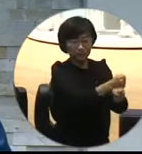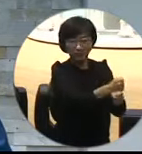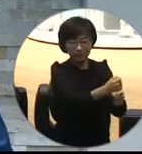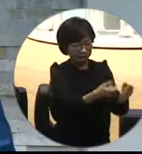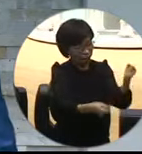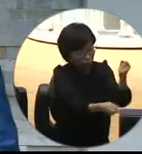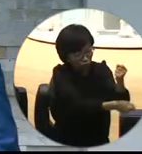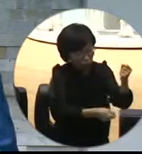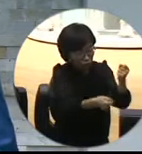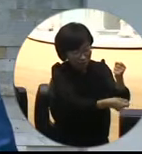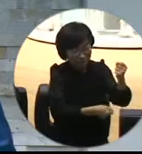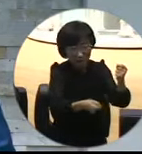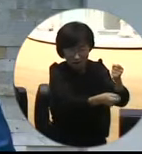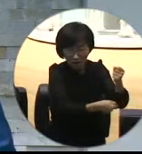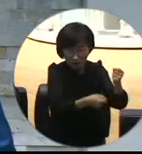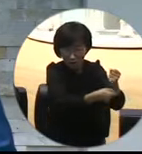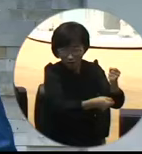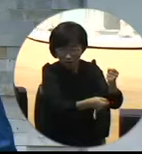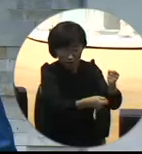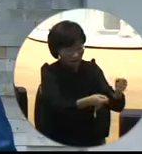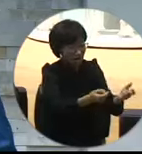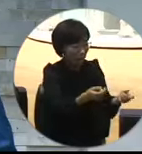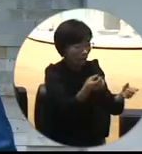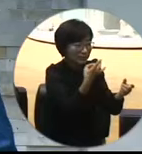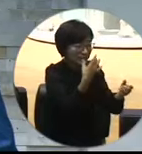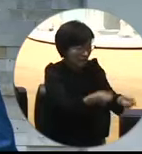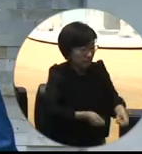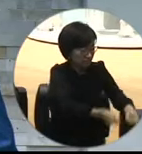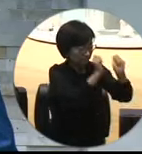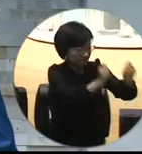왜 그렇게 이 추수를 하고 타작하냐?